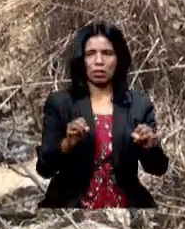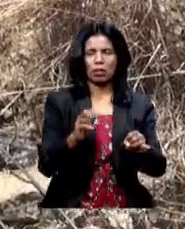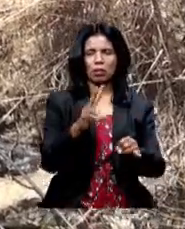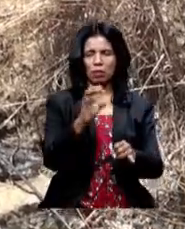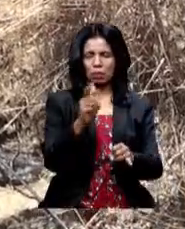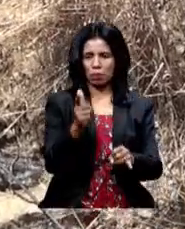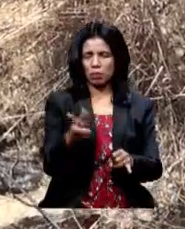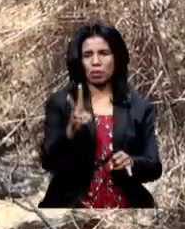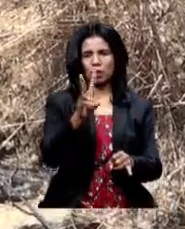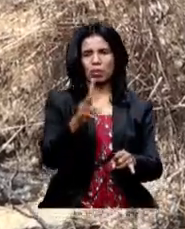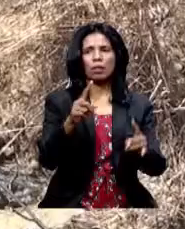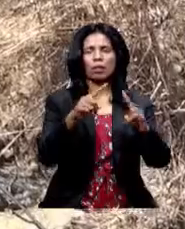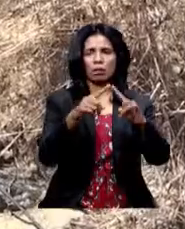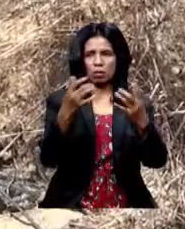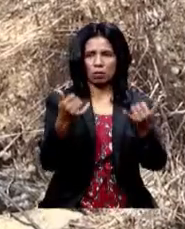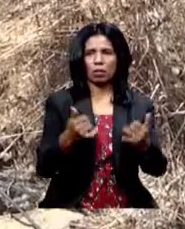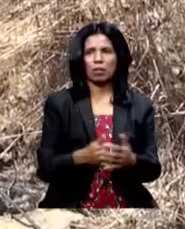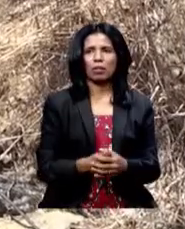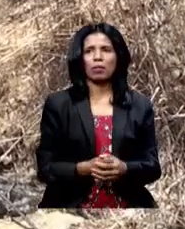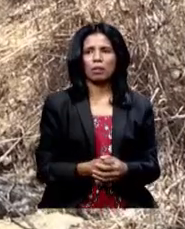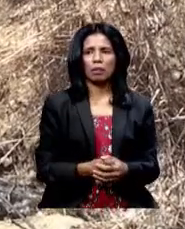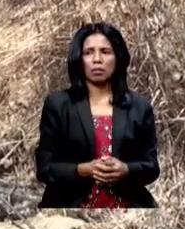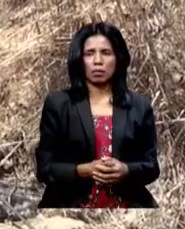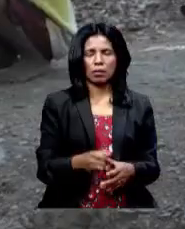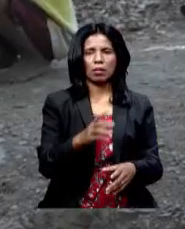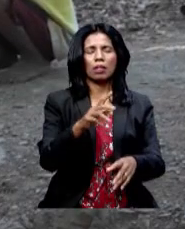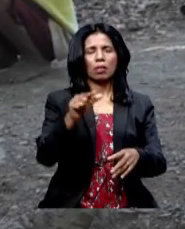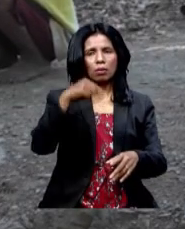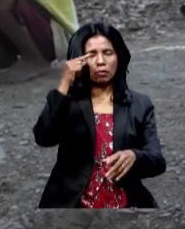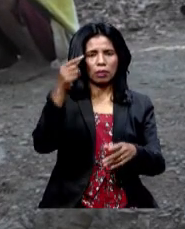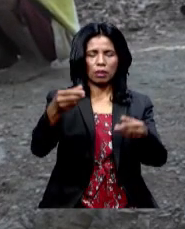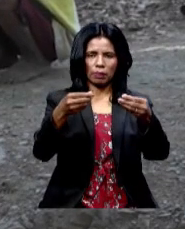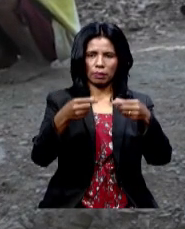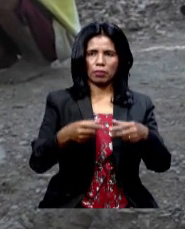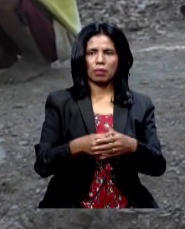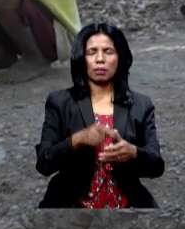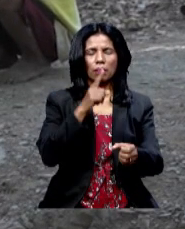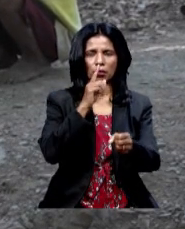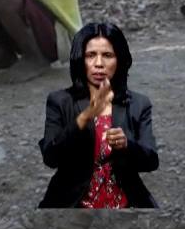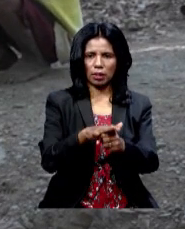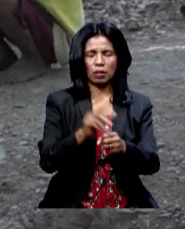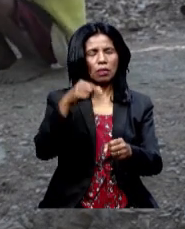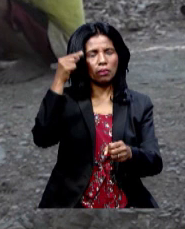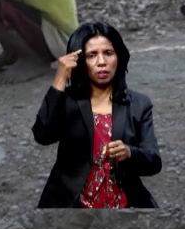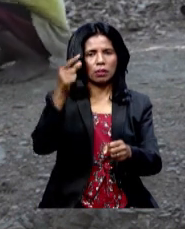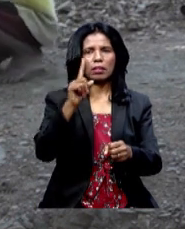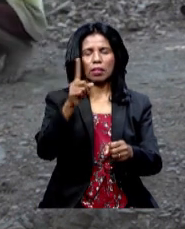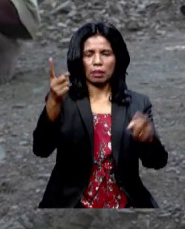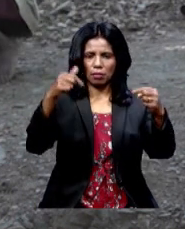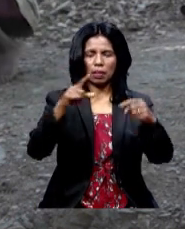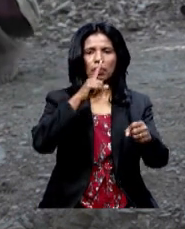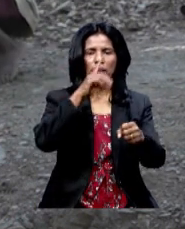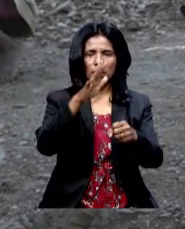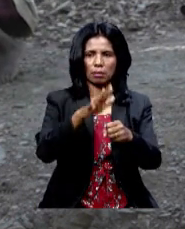2022 nene to agora nene kuberinda mai tur mai formete hela kuberinda fari